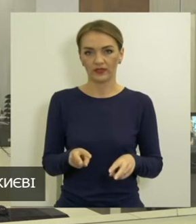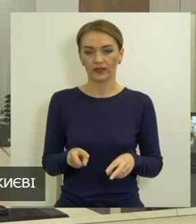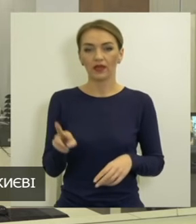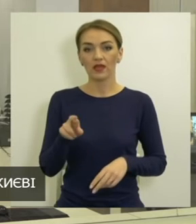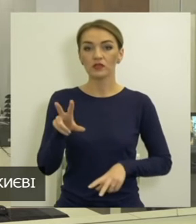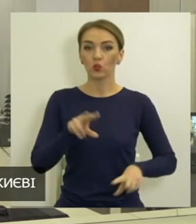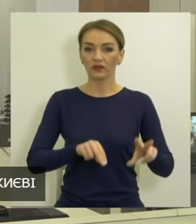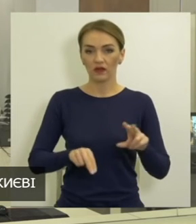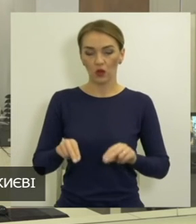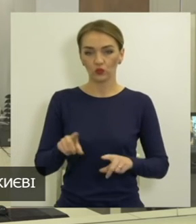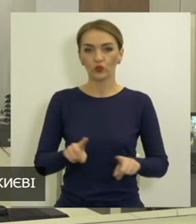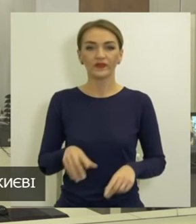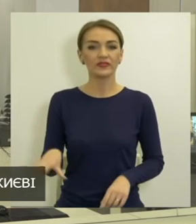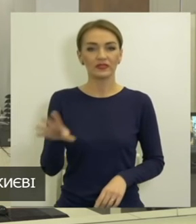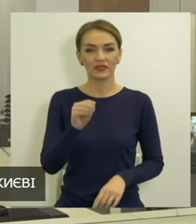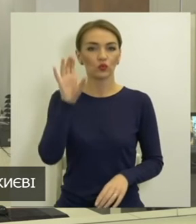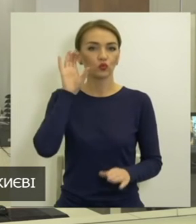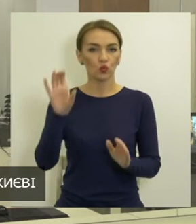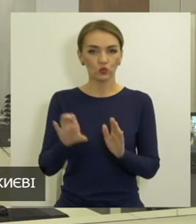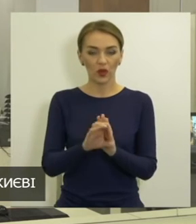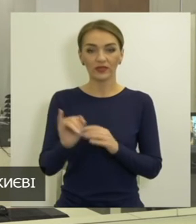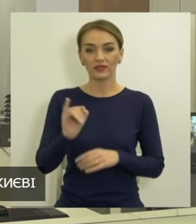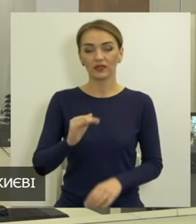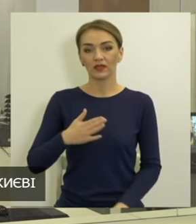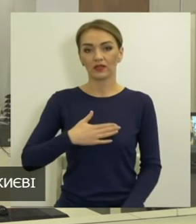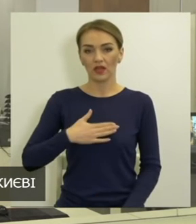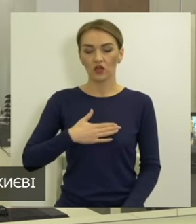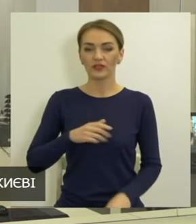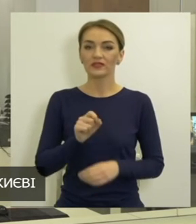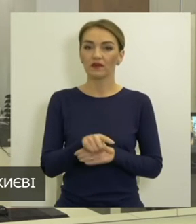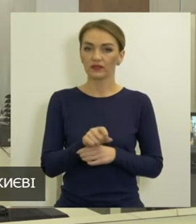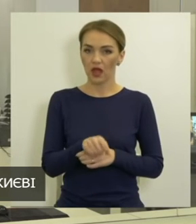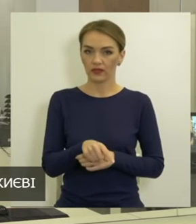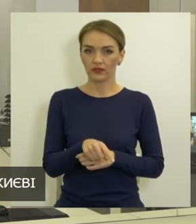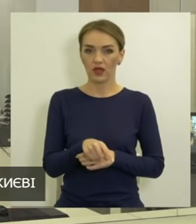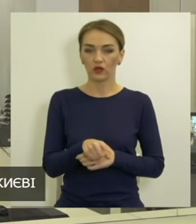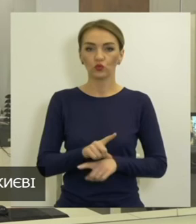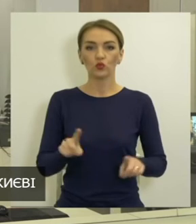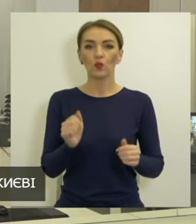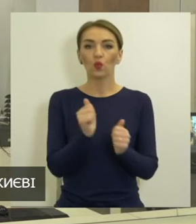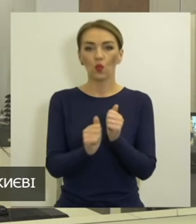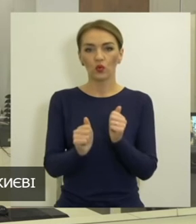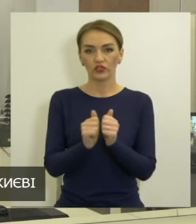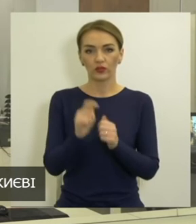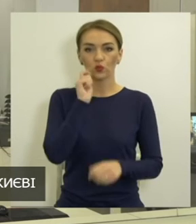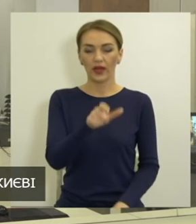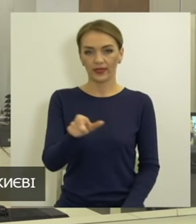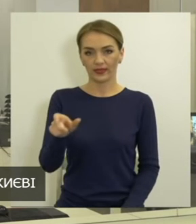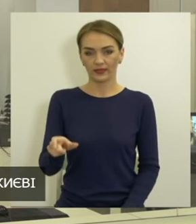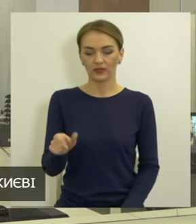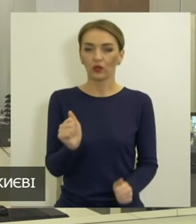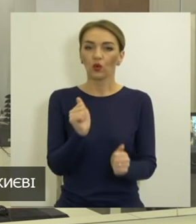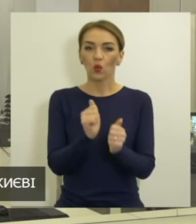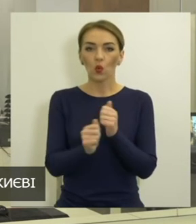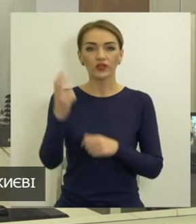Я сподіваюся, що всі дослухались, і наше завдання, щоб кожен українець, щоб